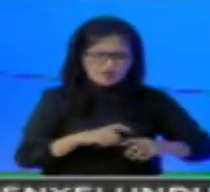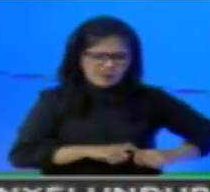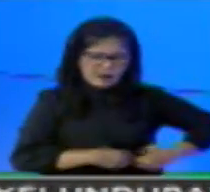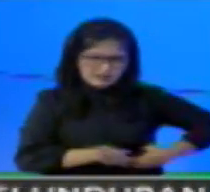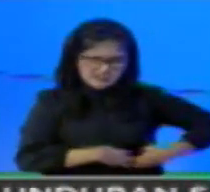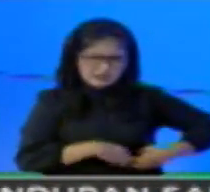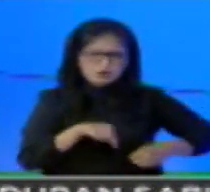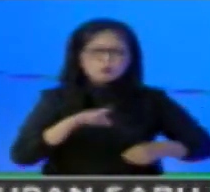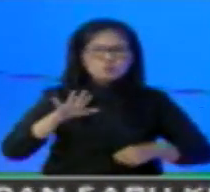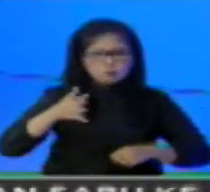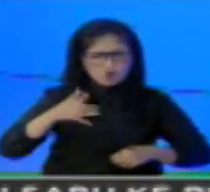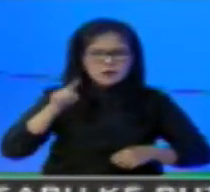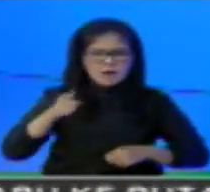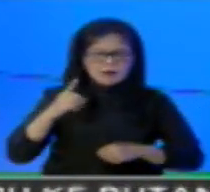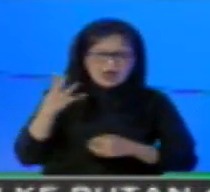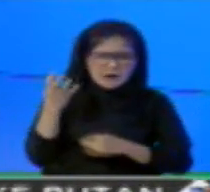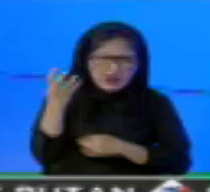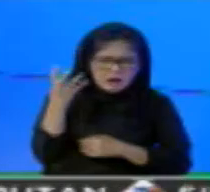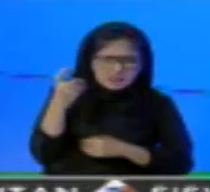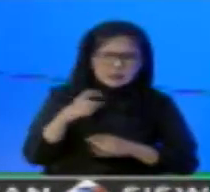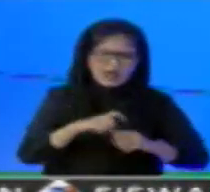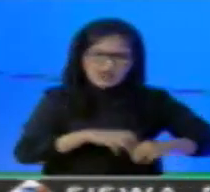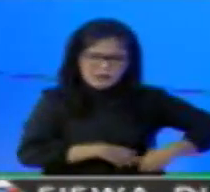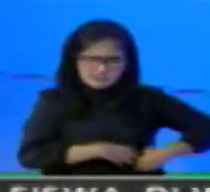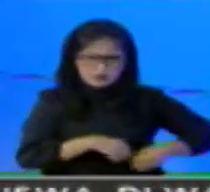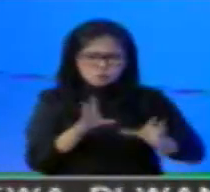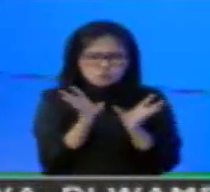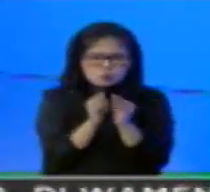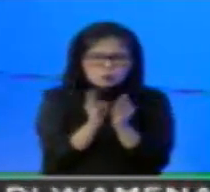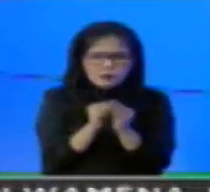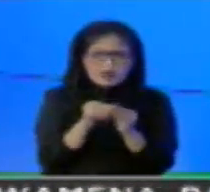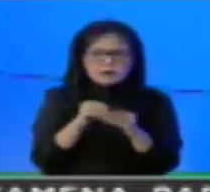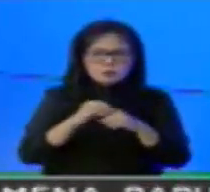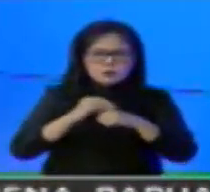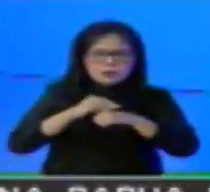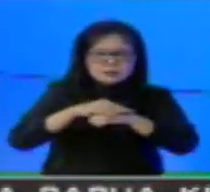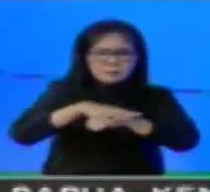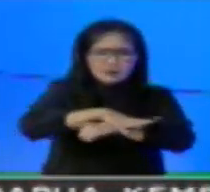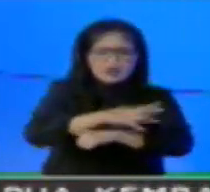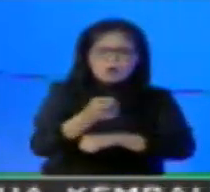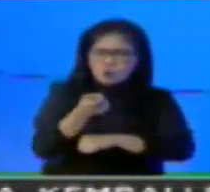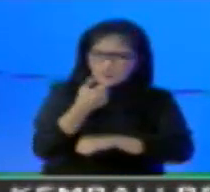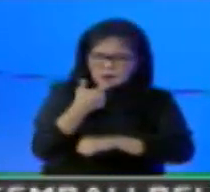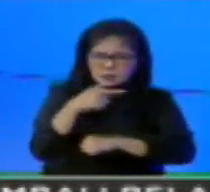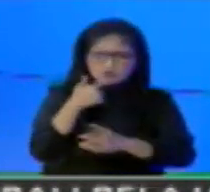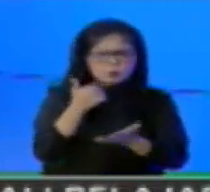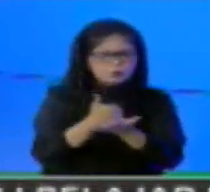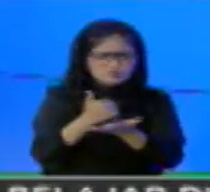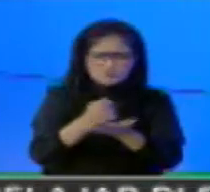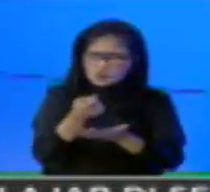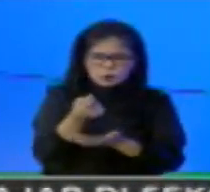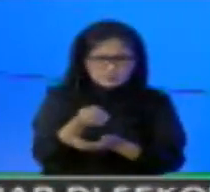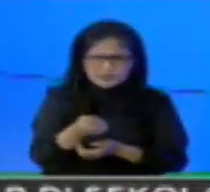hepar. Tapi jumlah pada sebagai cemaran, jumlah pada obat sebenarnya kecil.